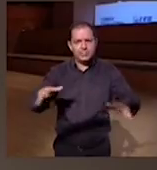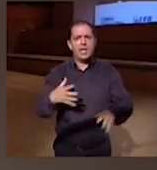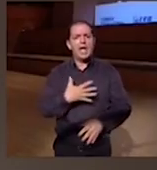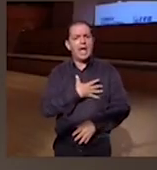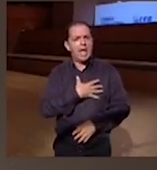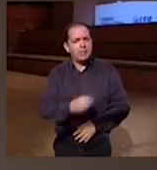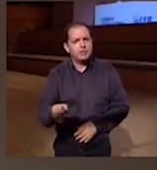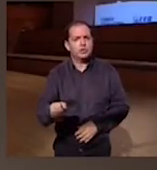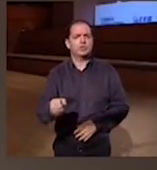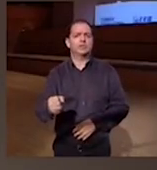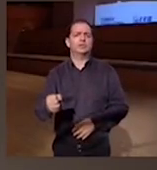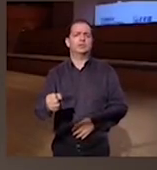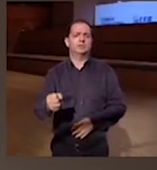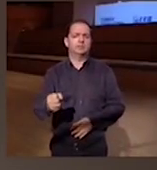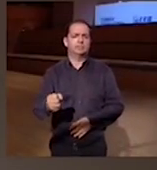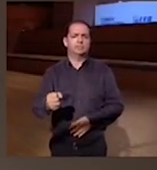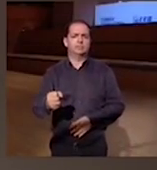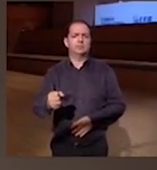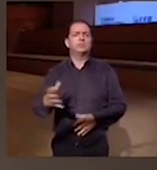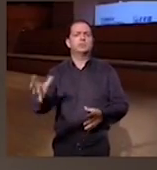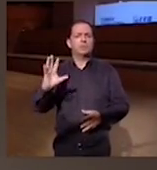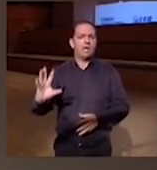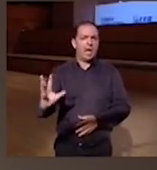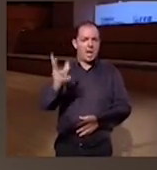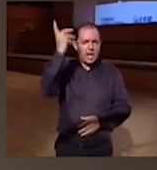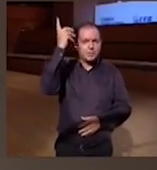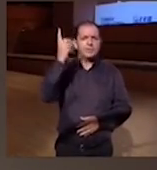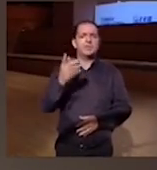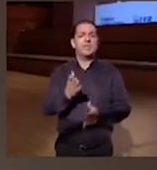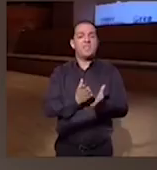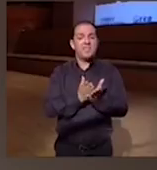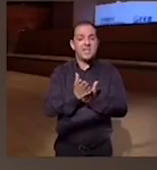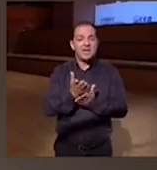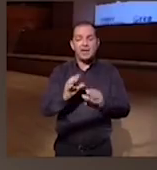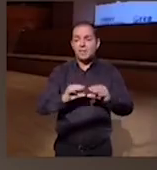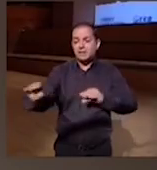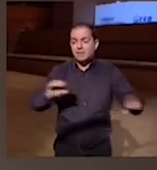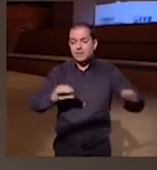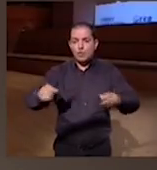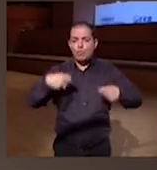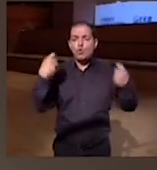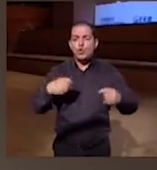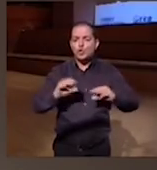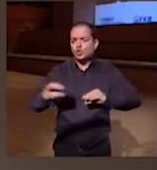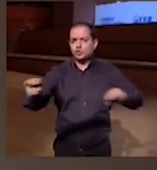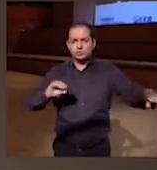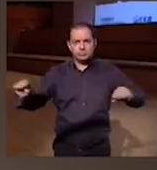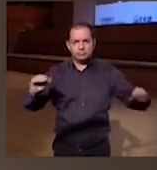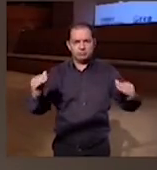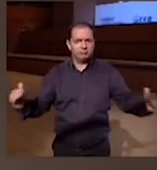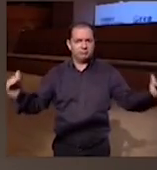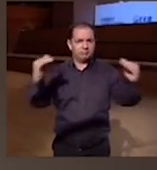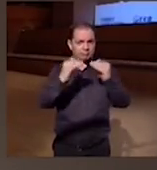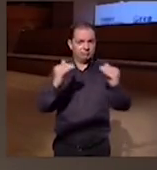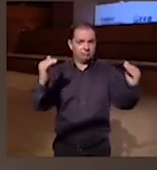συλλογικά προτάγματα, όπως είναι η ανάπτυξη και η δίκαιη κατανομή του πλούτου, και έτσι να